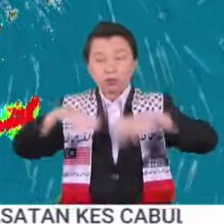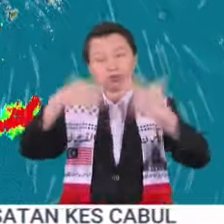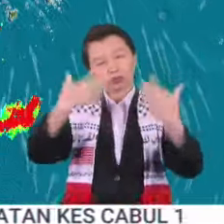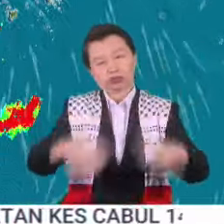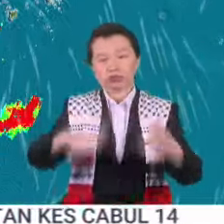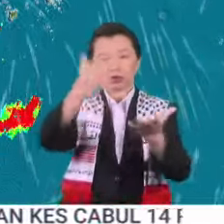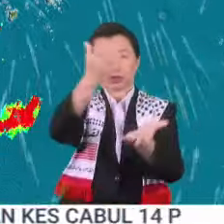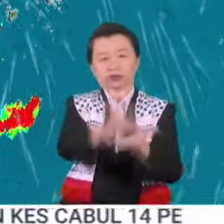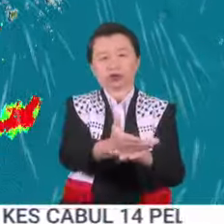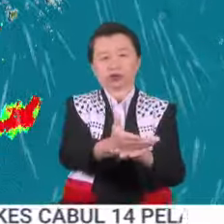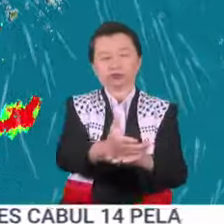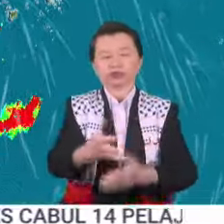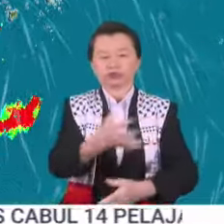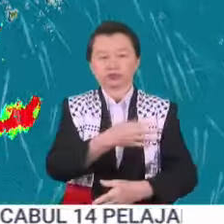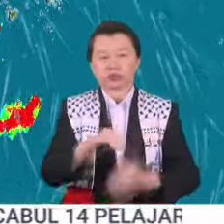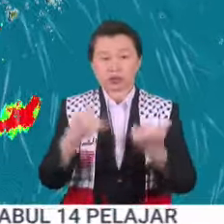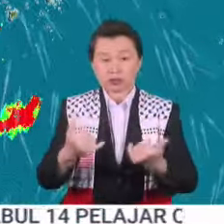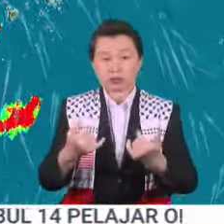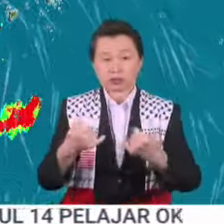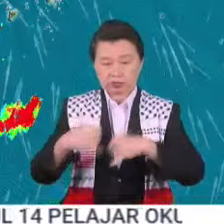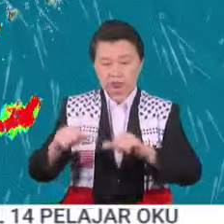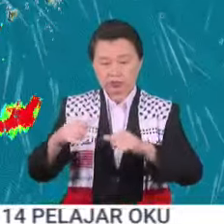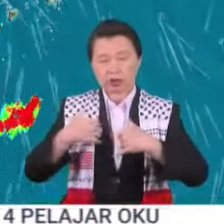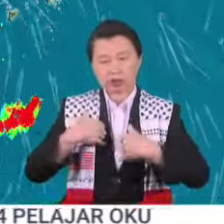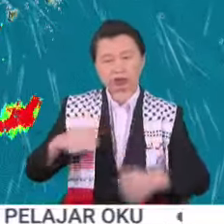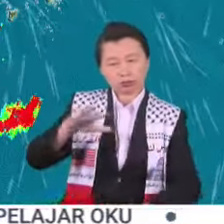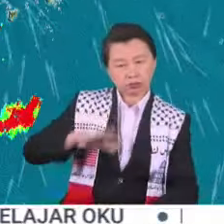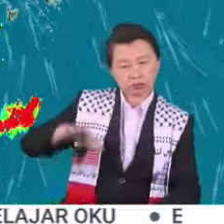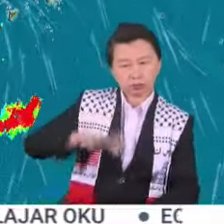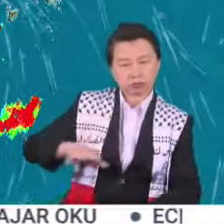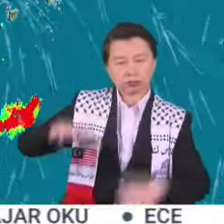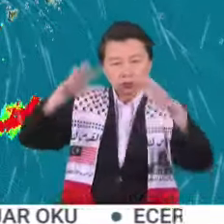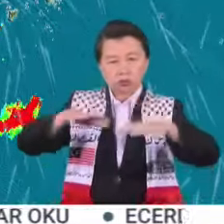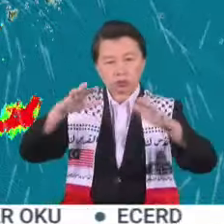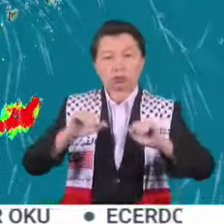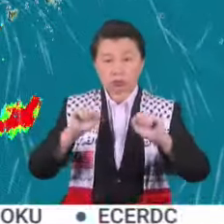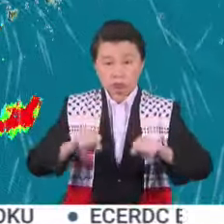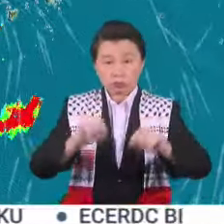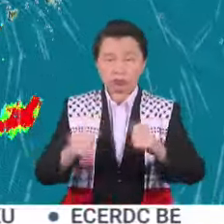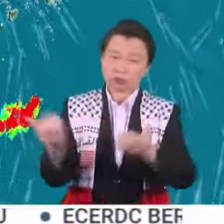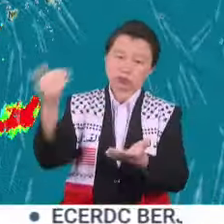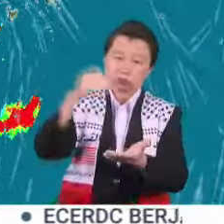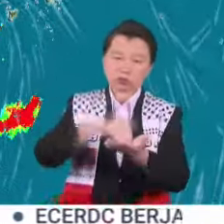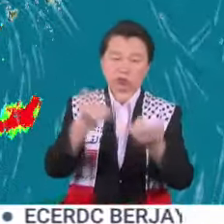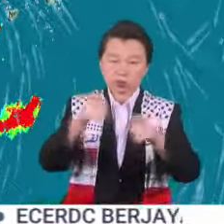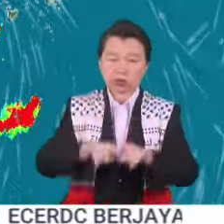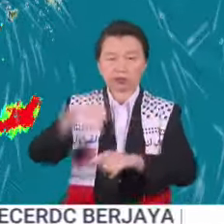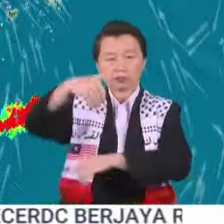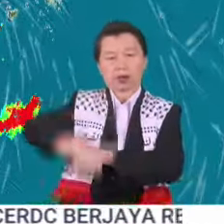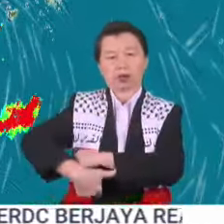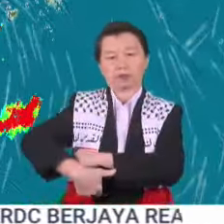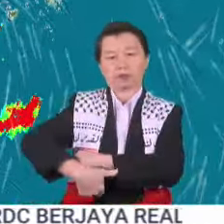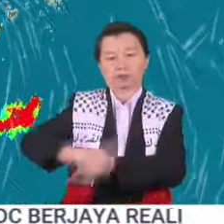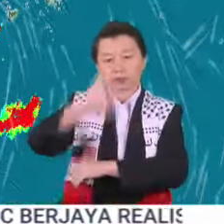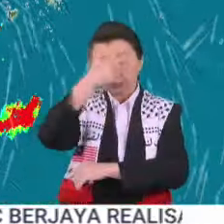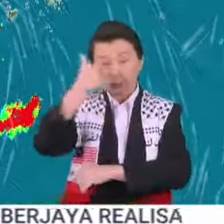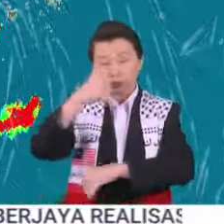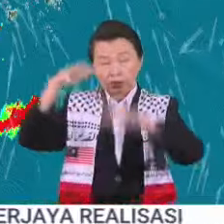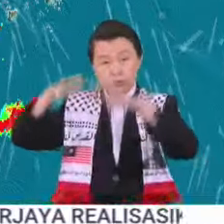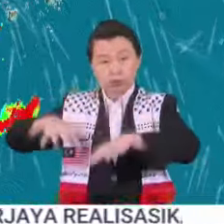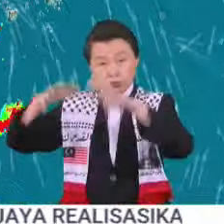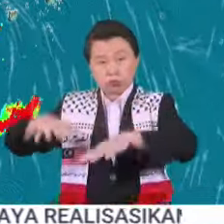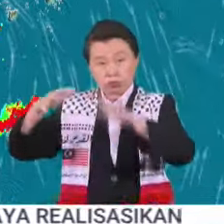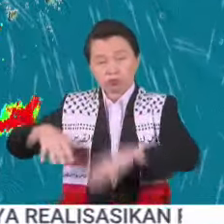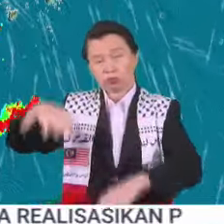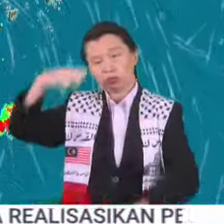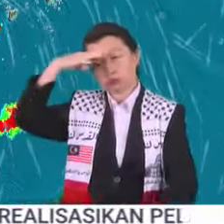reda seketika, tetapi kita masih lagi menjangkakan keadaan cuaca lembap akan berlaku pada awal malam nanti kerana hujan yang